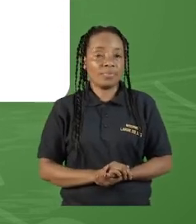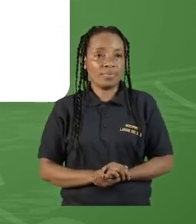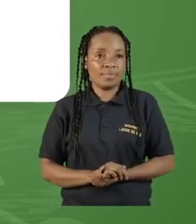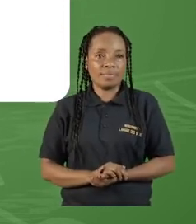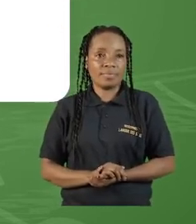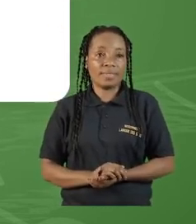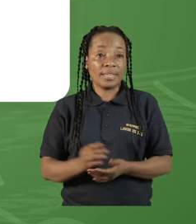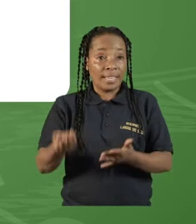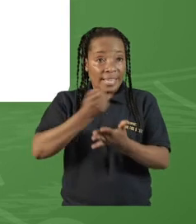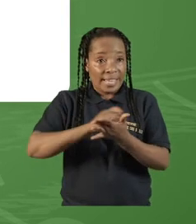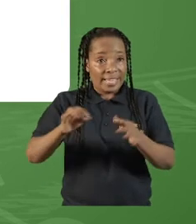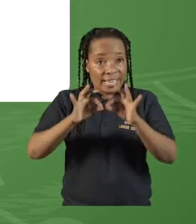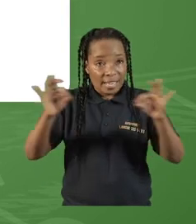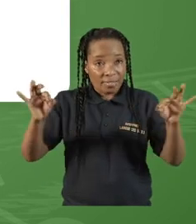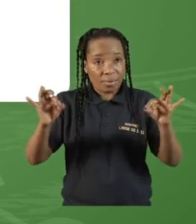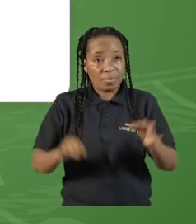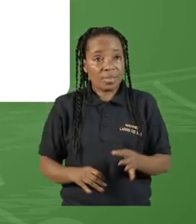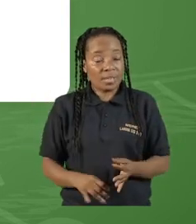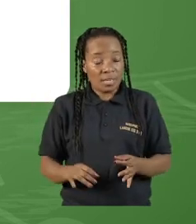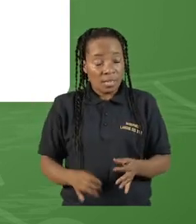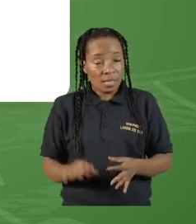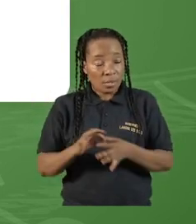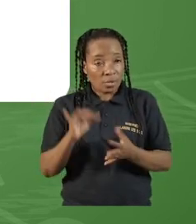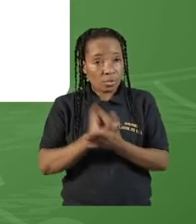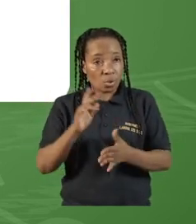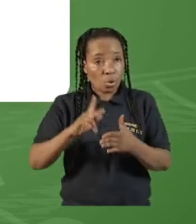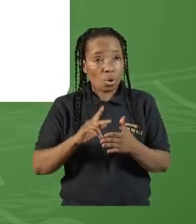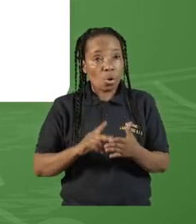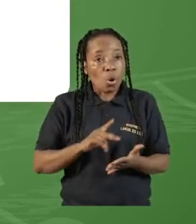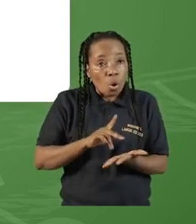écris la formule de ce produit formé.